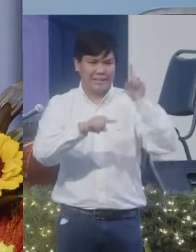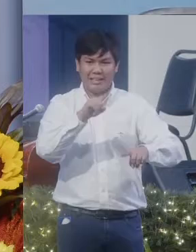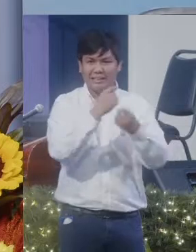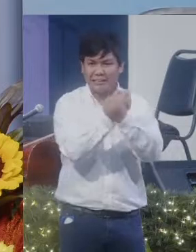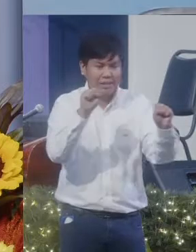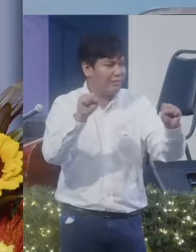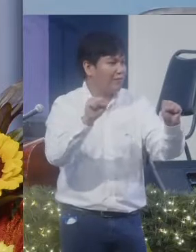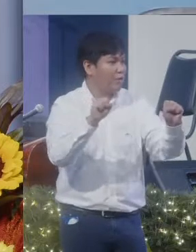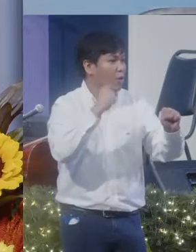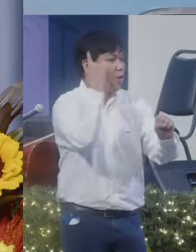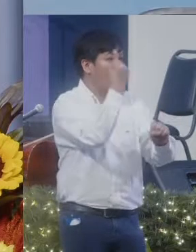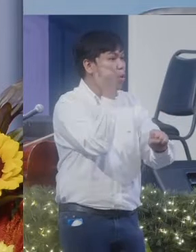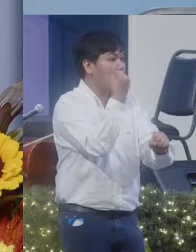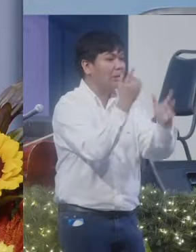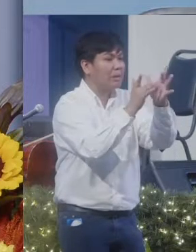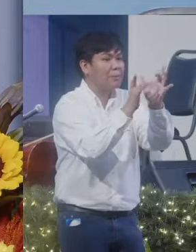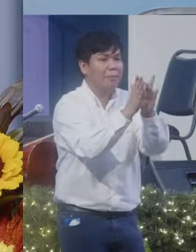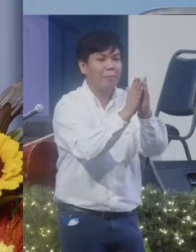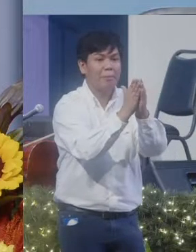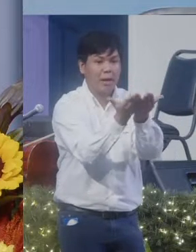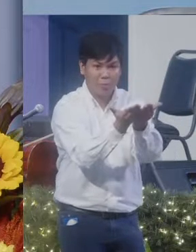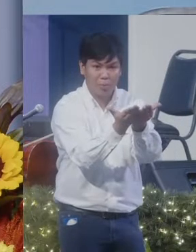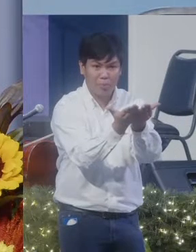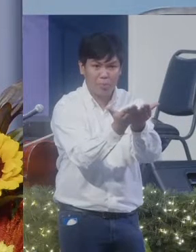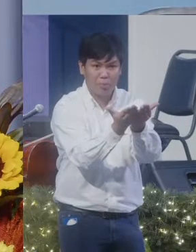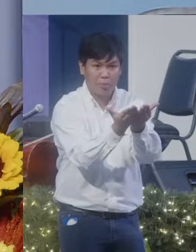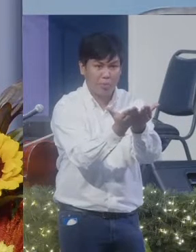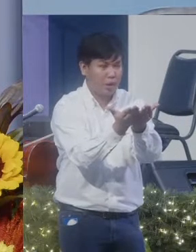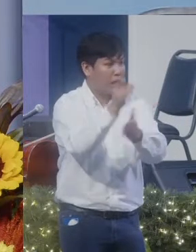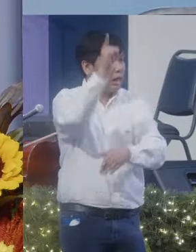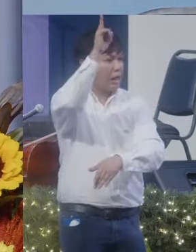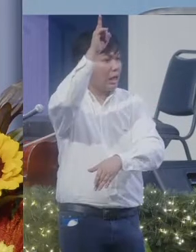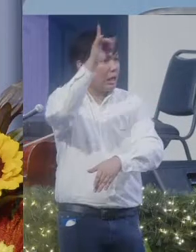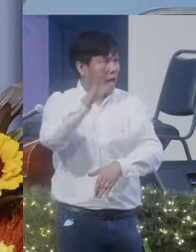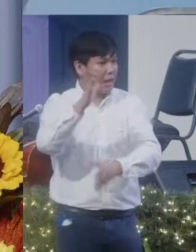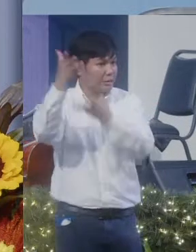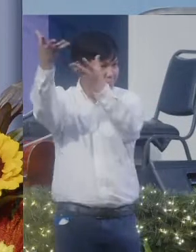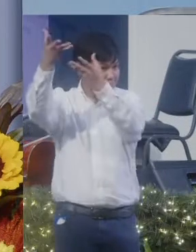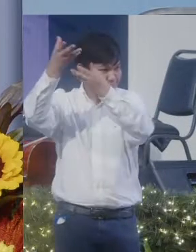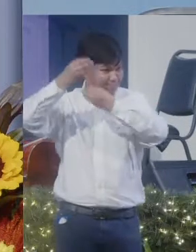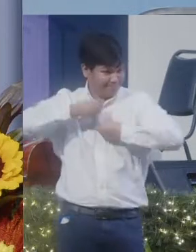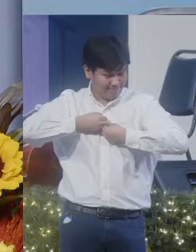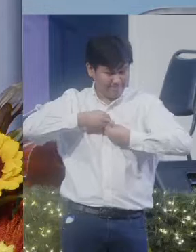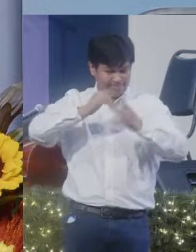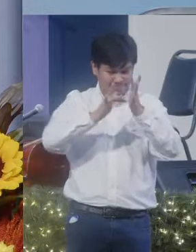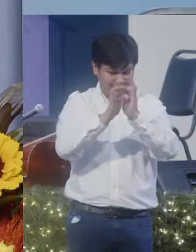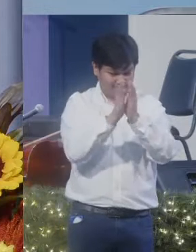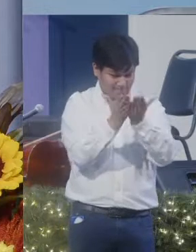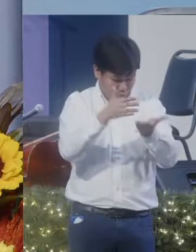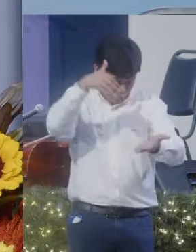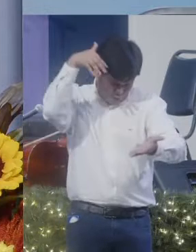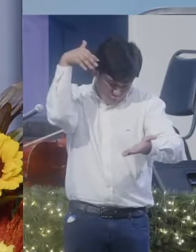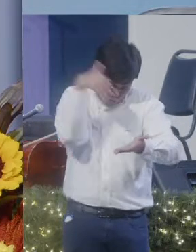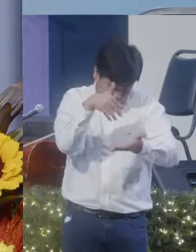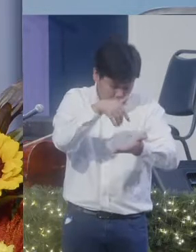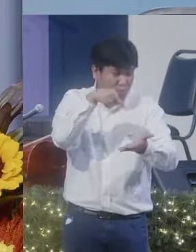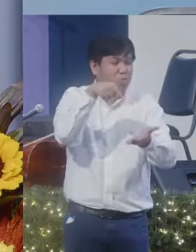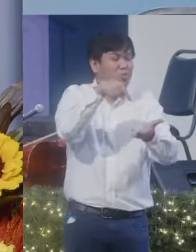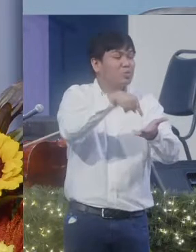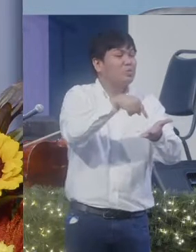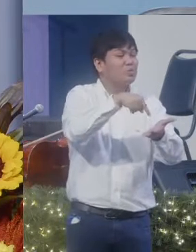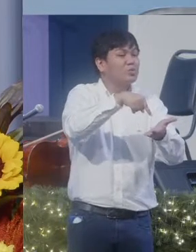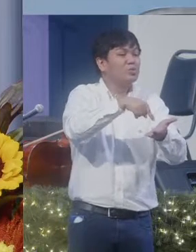kahit na sino. Ngunit ang salita ng Diyos mismo na ating pinag-aaralan, itong salita na ito